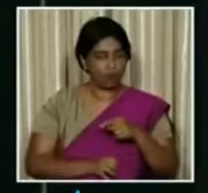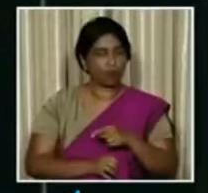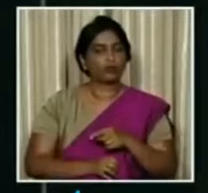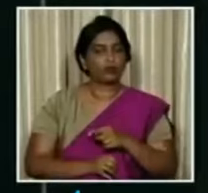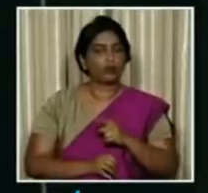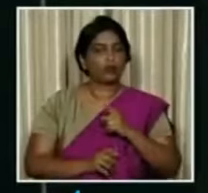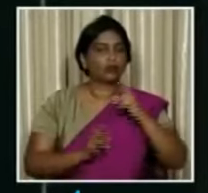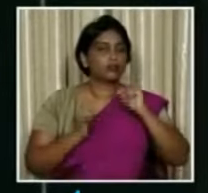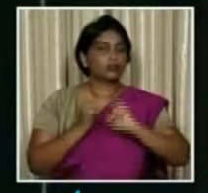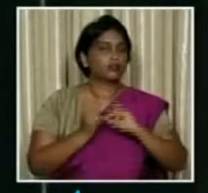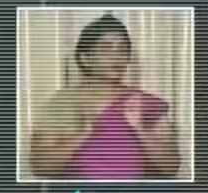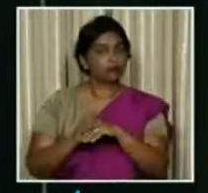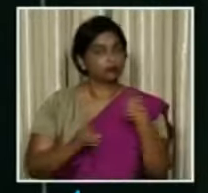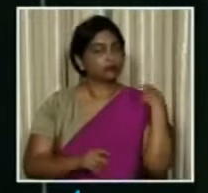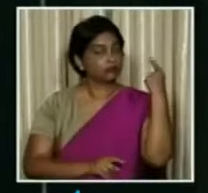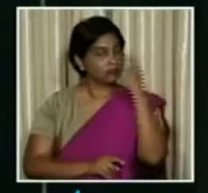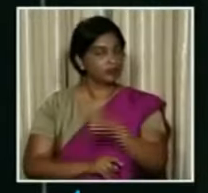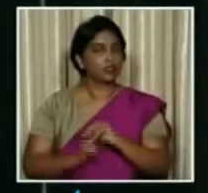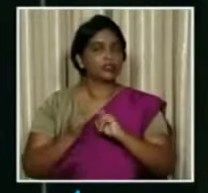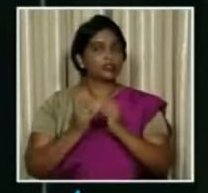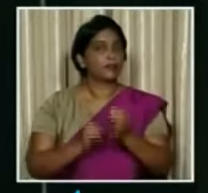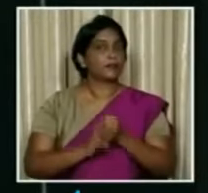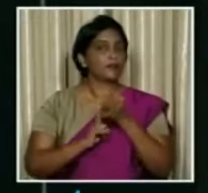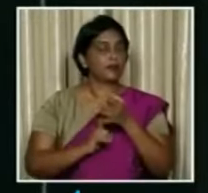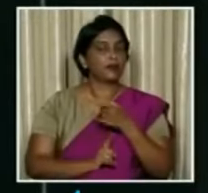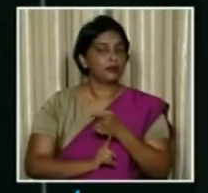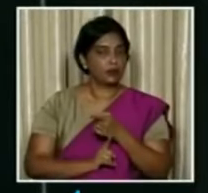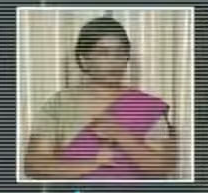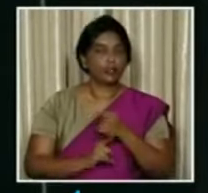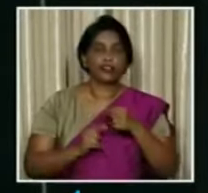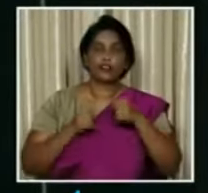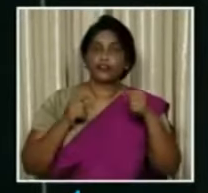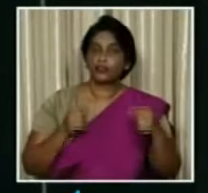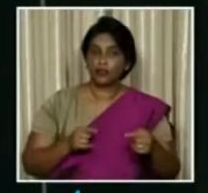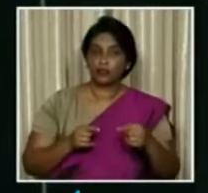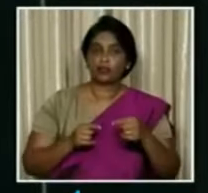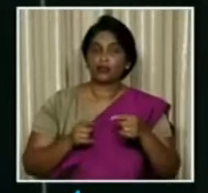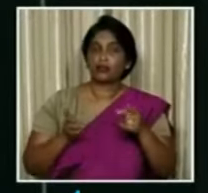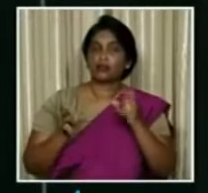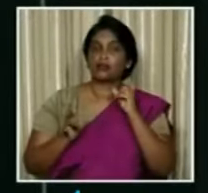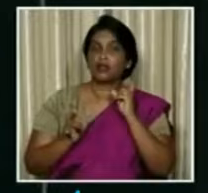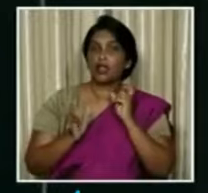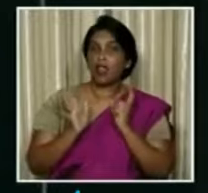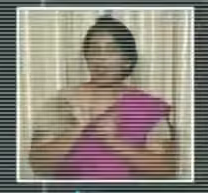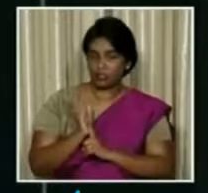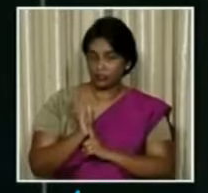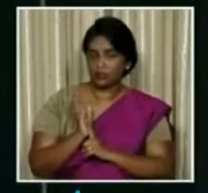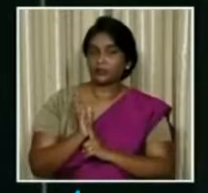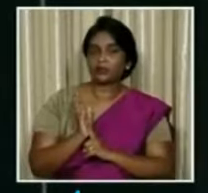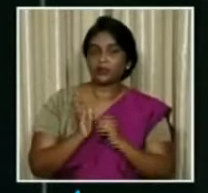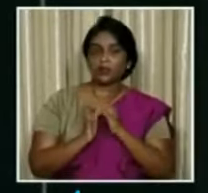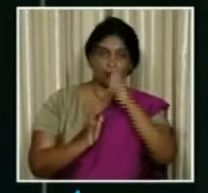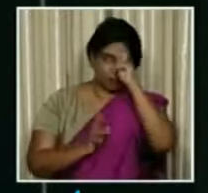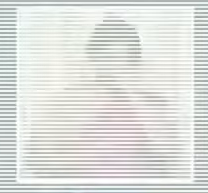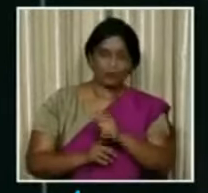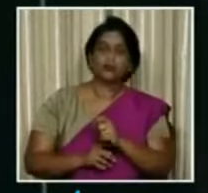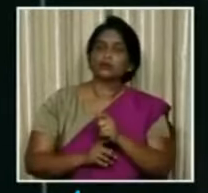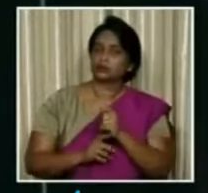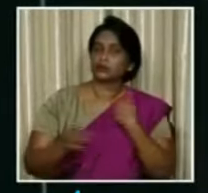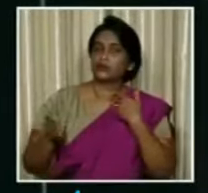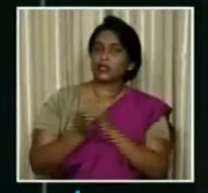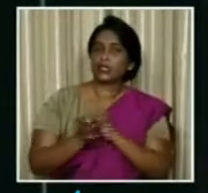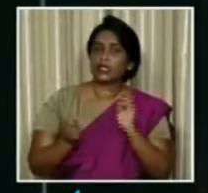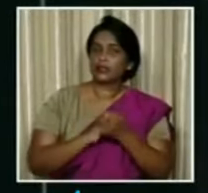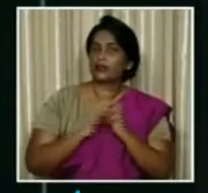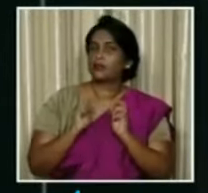විසින් අනිකමිටුවක් පත් කර තිබීදී සජිත් ප්‍රේමදාස මහතා හා විපක්ෂ සංවිධායක ලක්ෂ්මන් කිරියල්ල මහත්මයා සමග